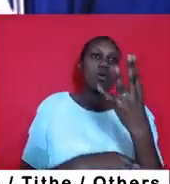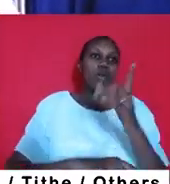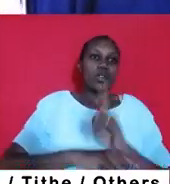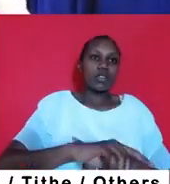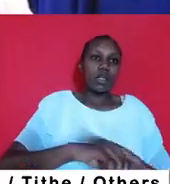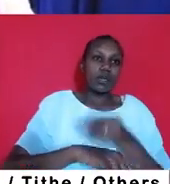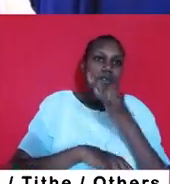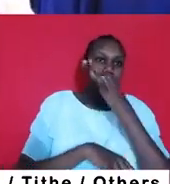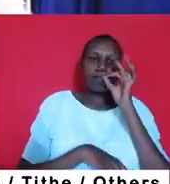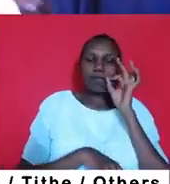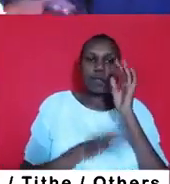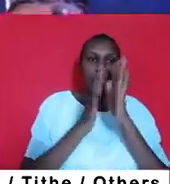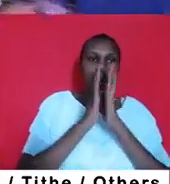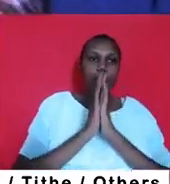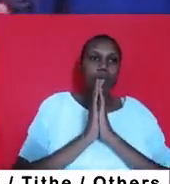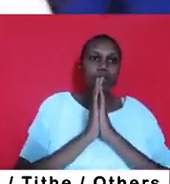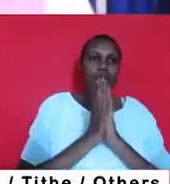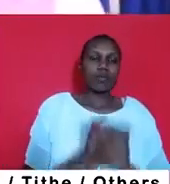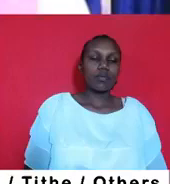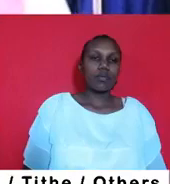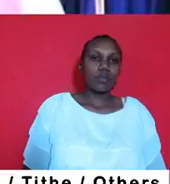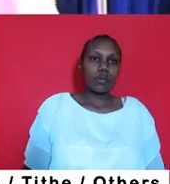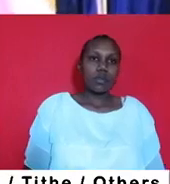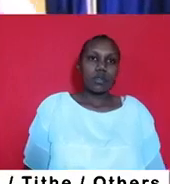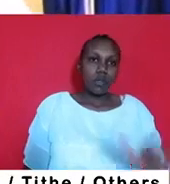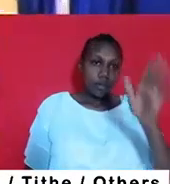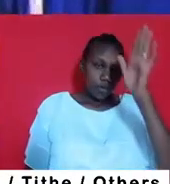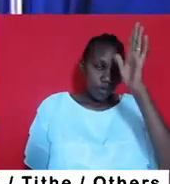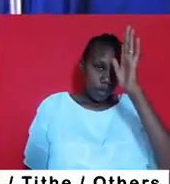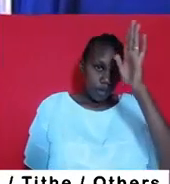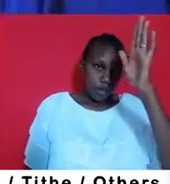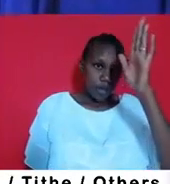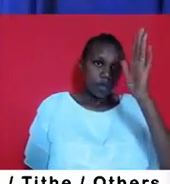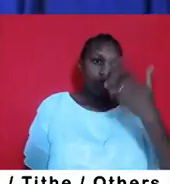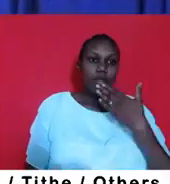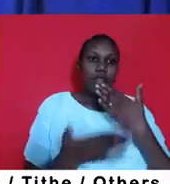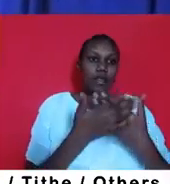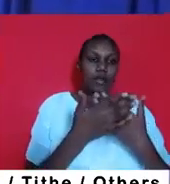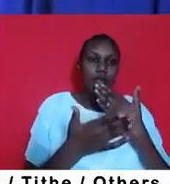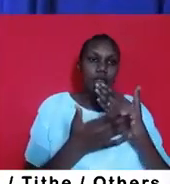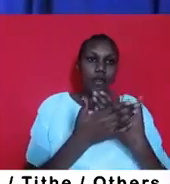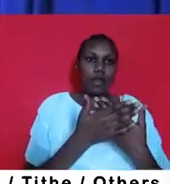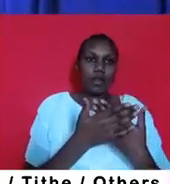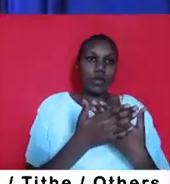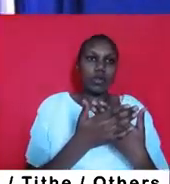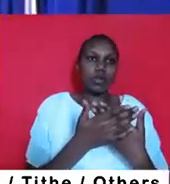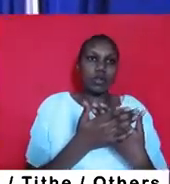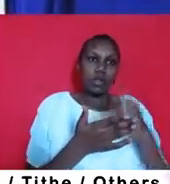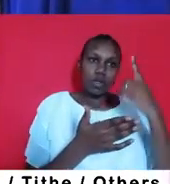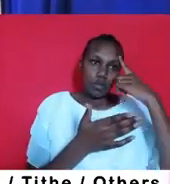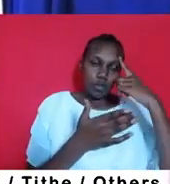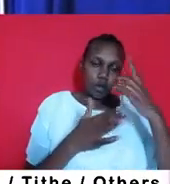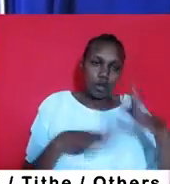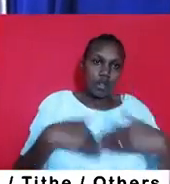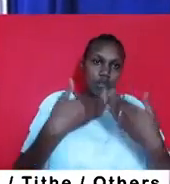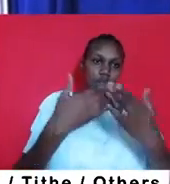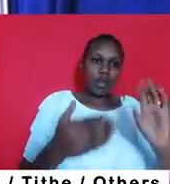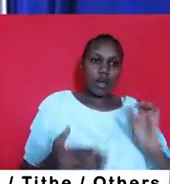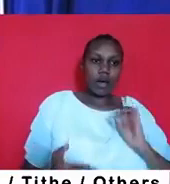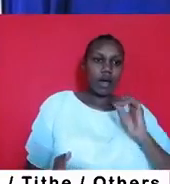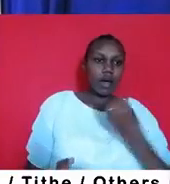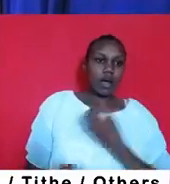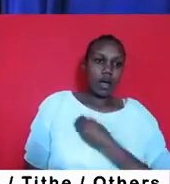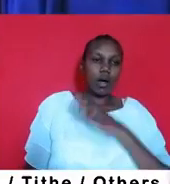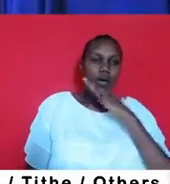Wa saumu na tuombe. Baba mwenye rehema, tunakushukuru na kwa kumtuma mwanao Bwana wetu